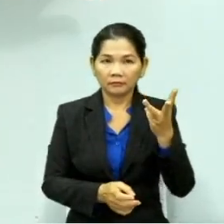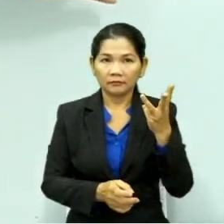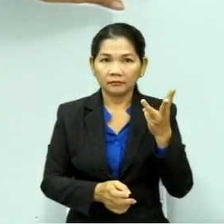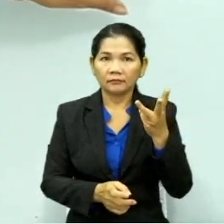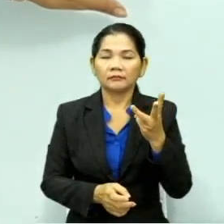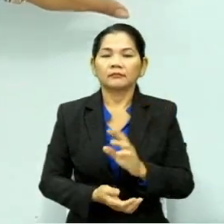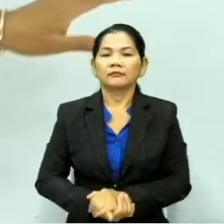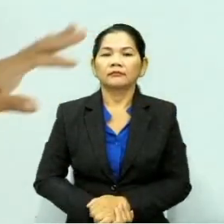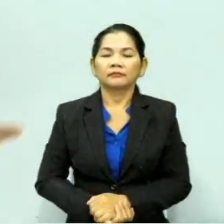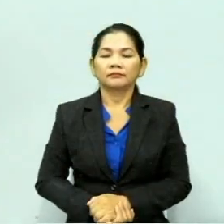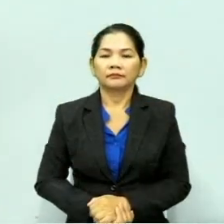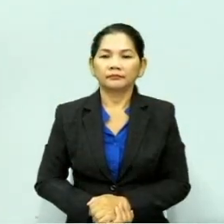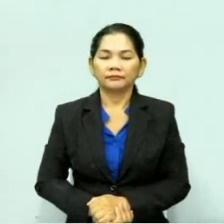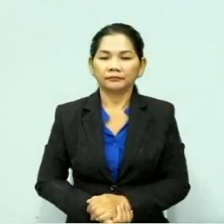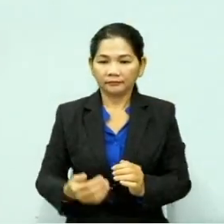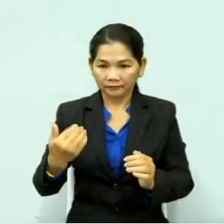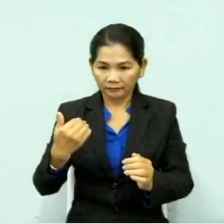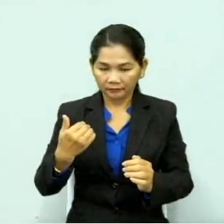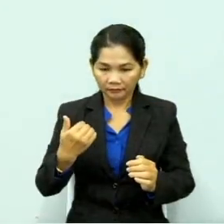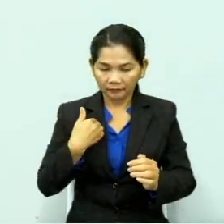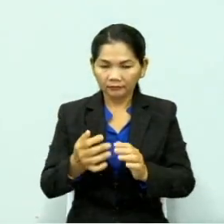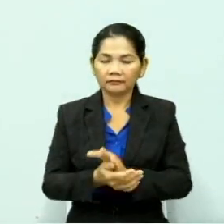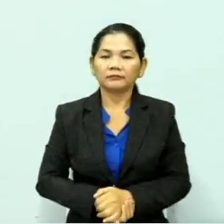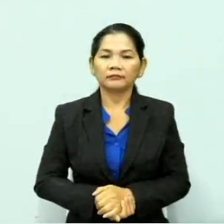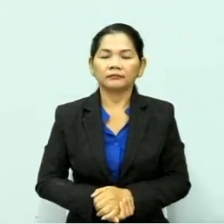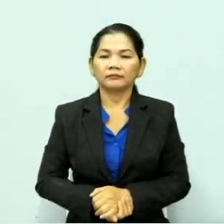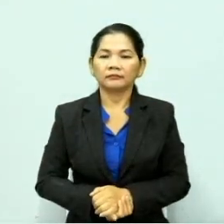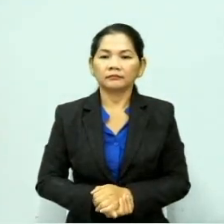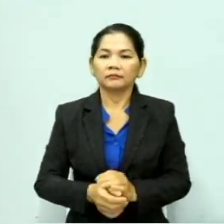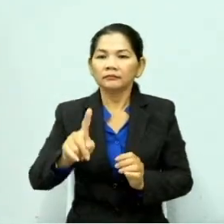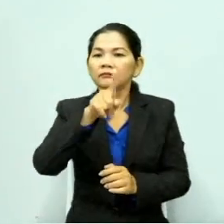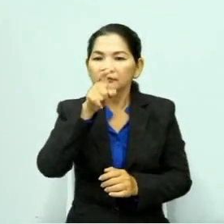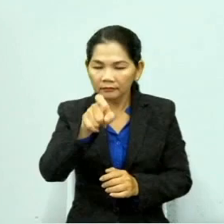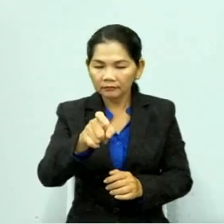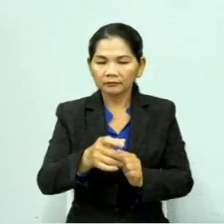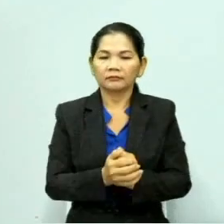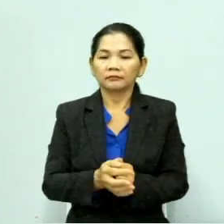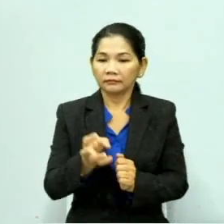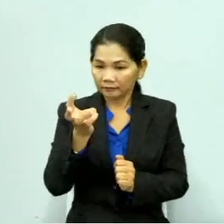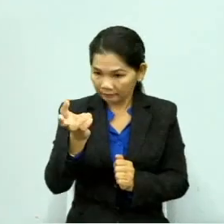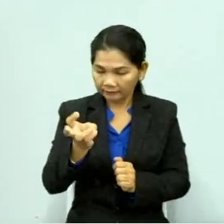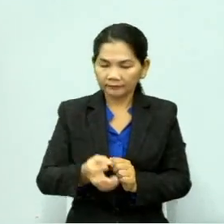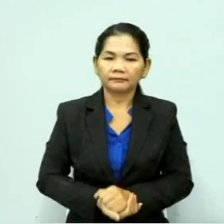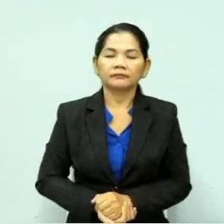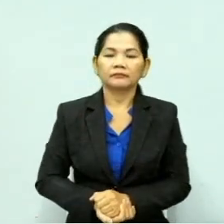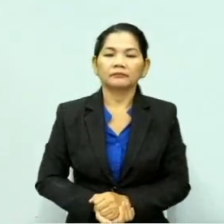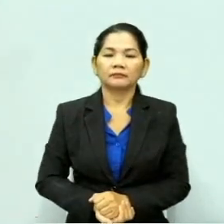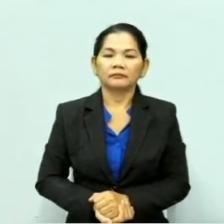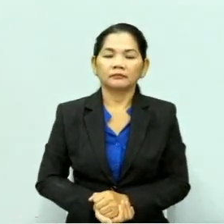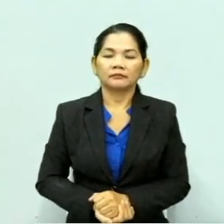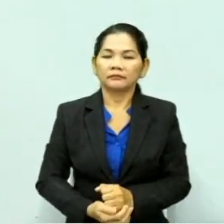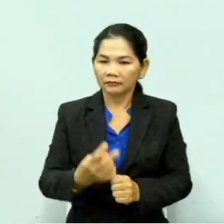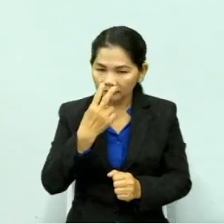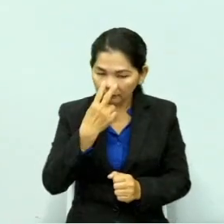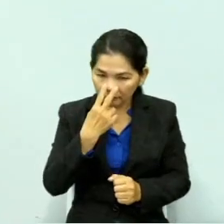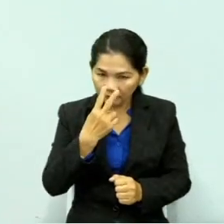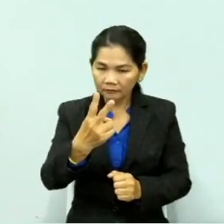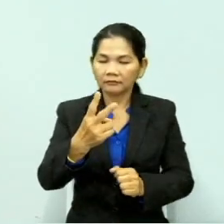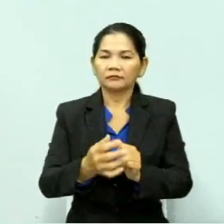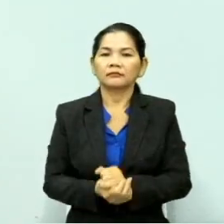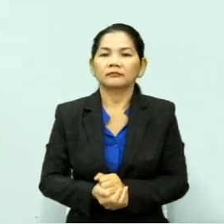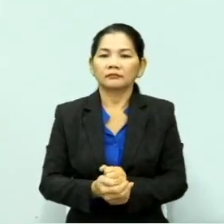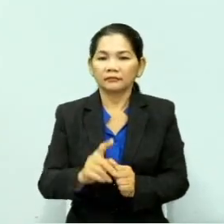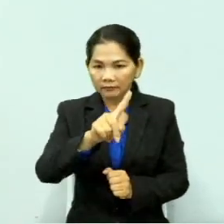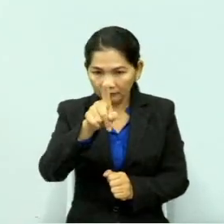con chà chẳng xùm nua ní chà nè cừu nắng chà ai con cháy nè bế chà bằng tạch tiệt chà chẳng con trời mơ nè con á chà xùm nua